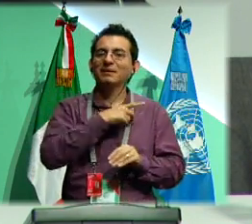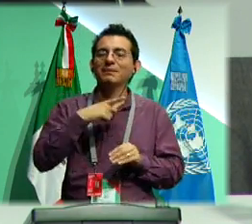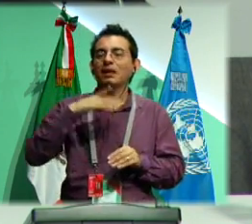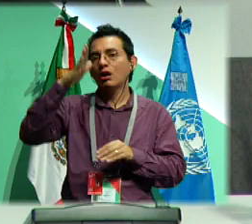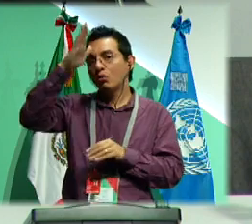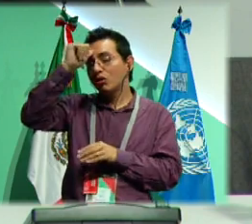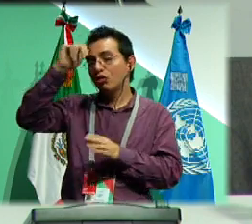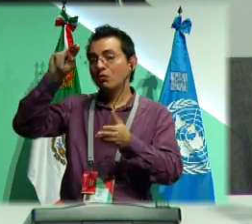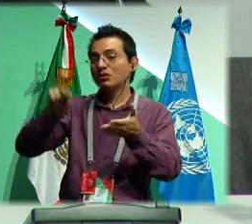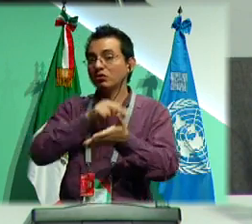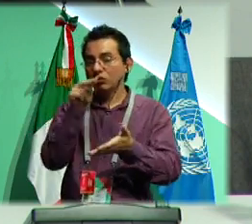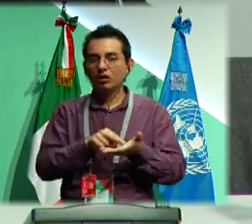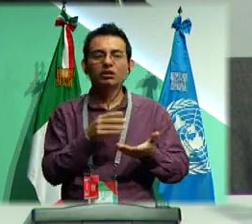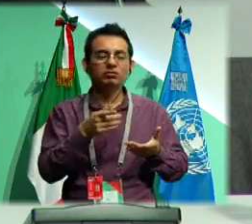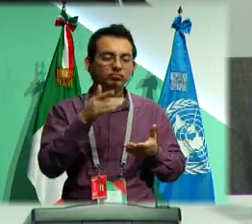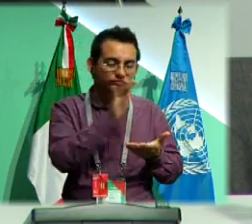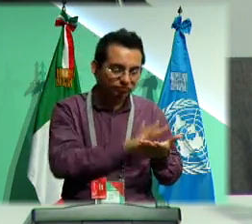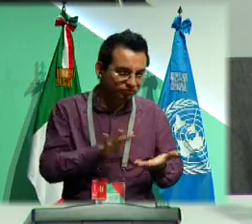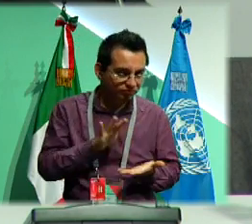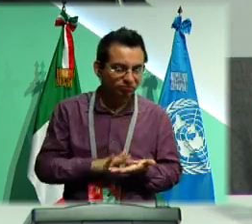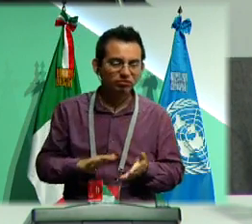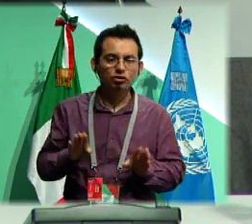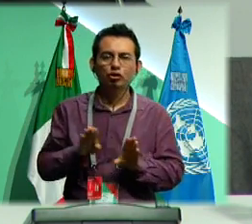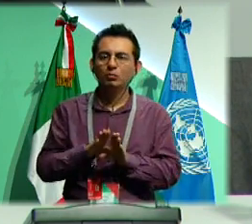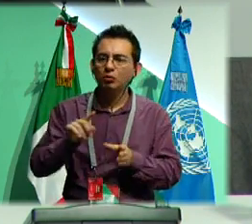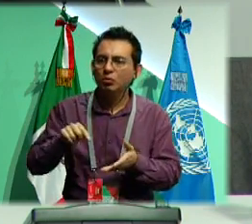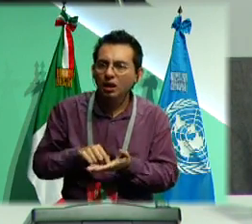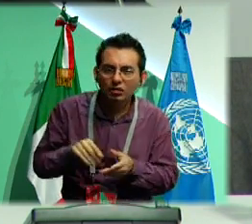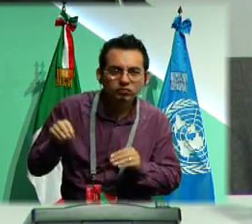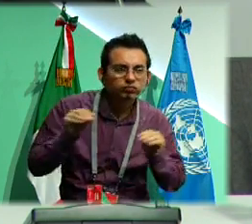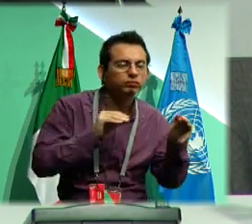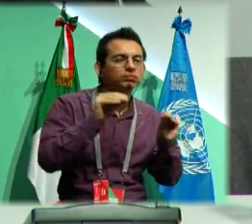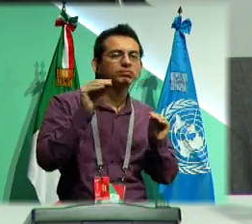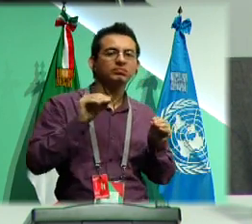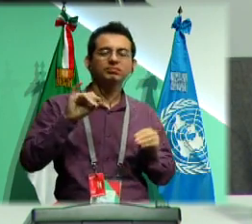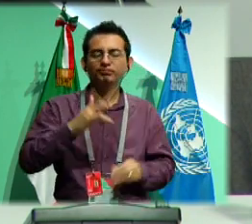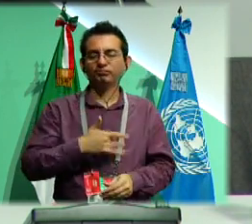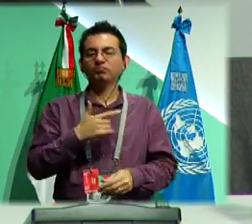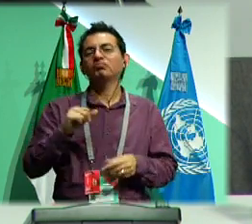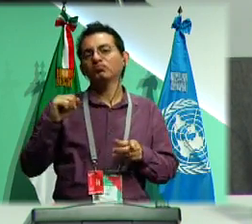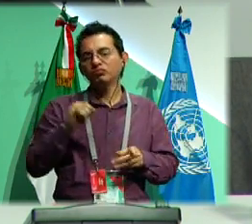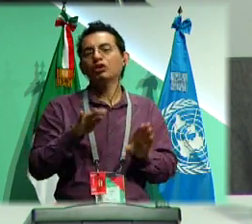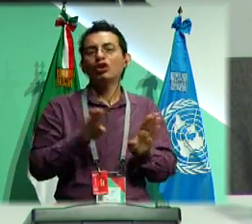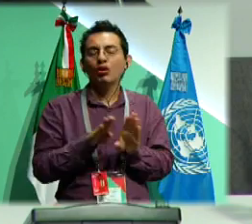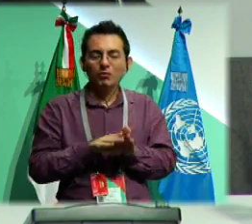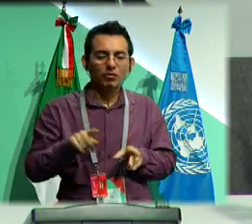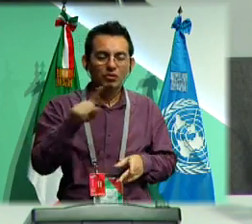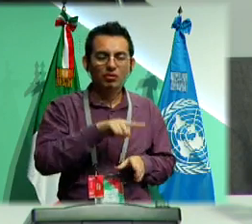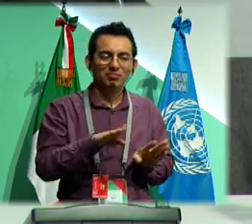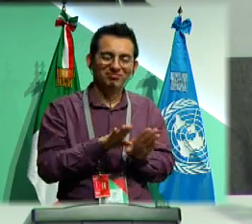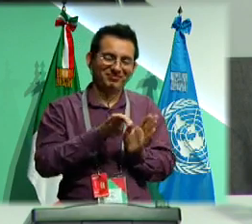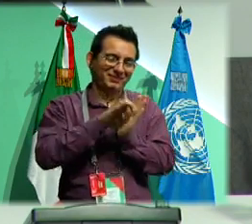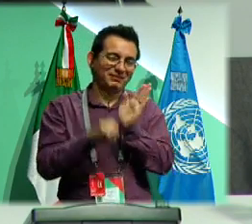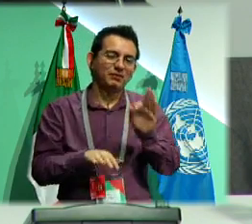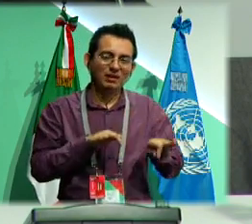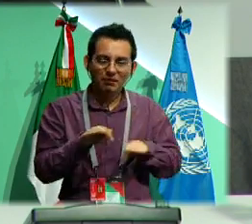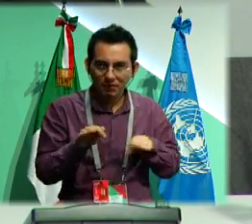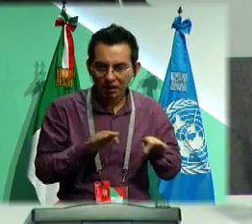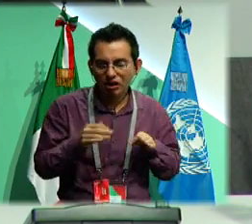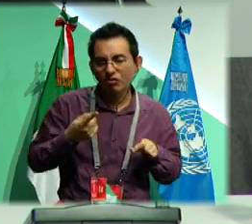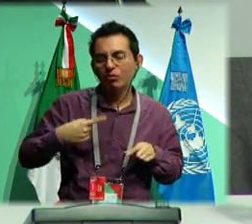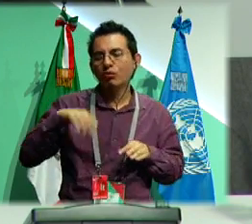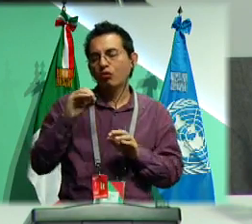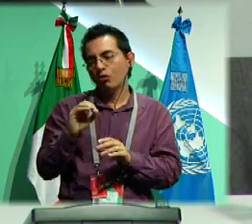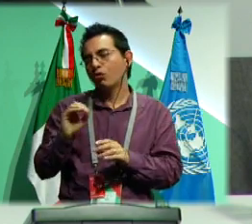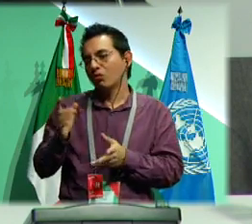la Convention de Budapest et d'autres réunions. Mais je